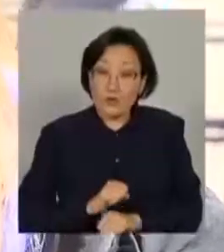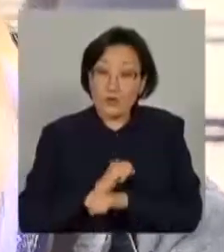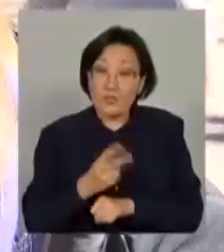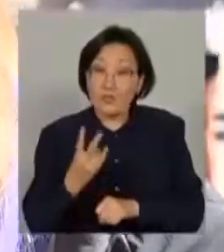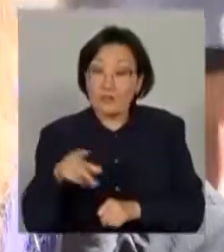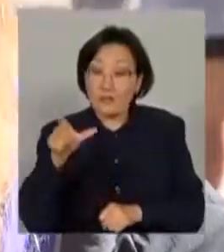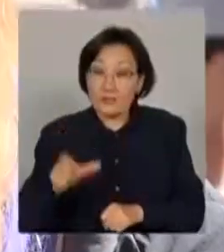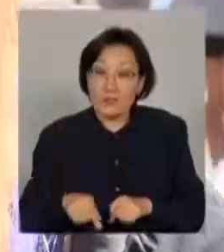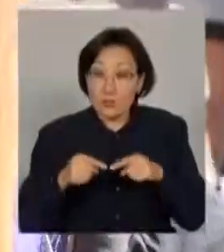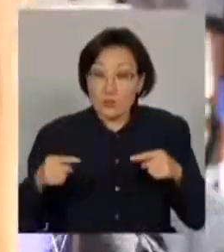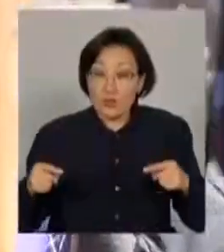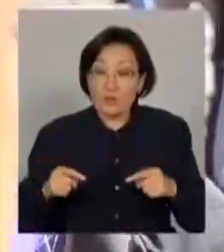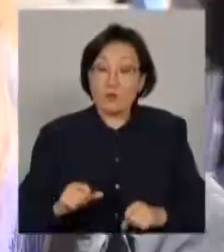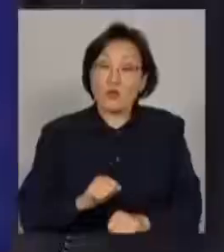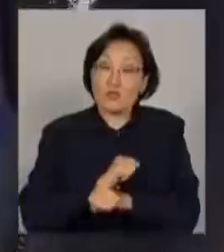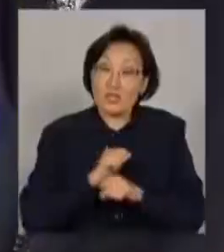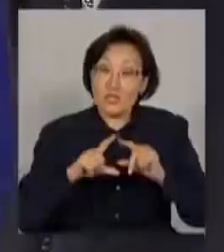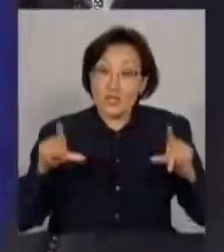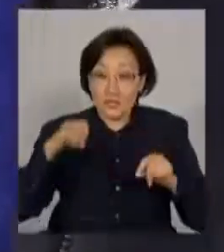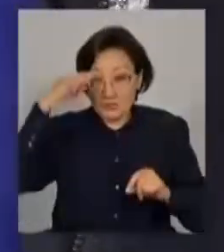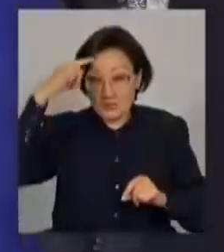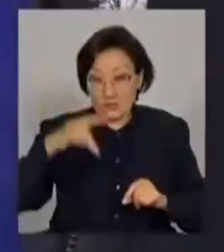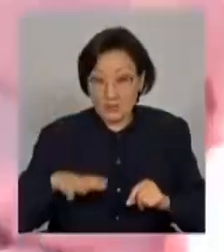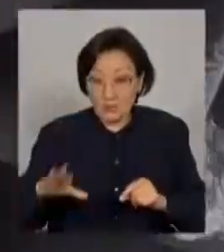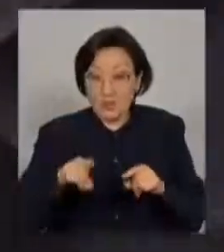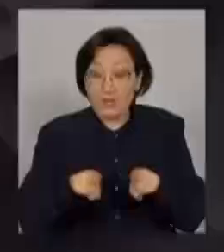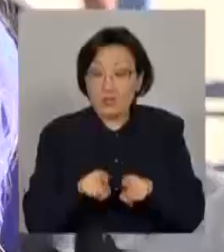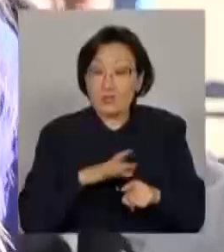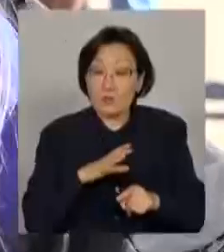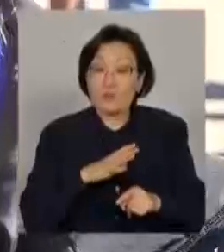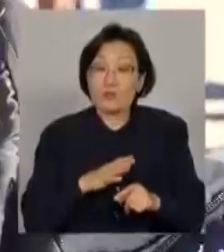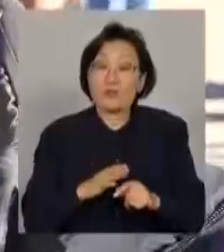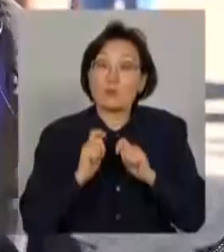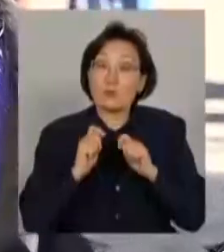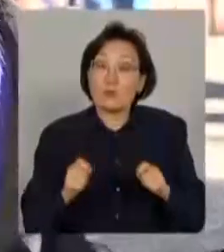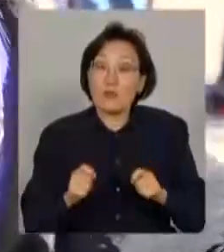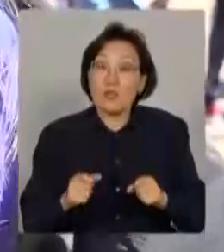двоих на разных курортах Казахстана. Также был разыгран